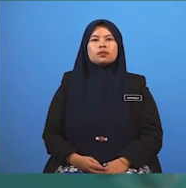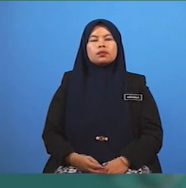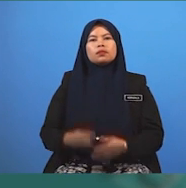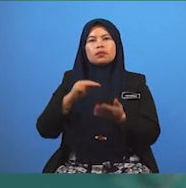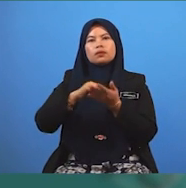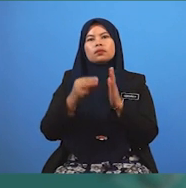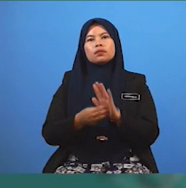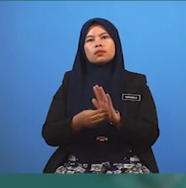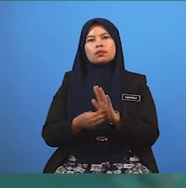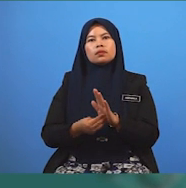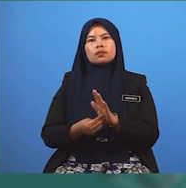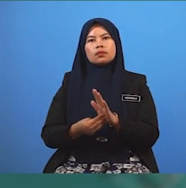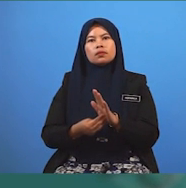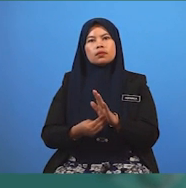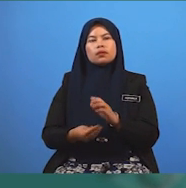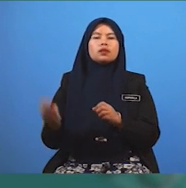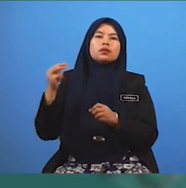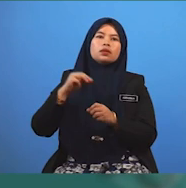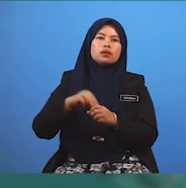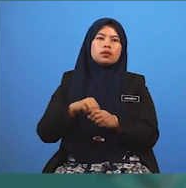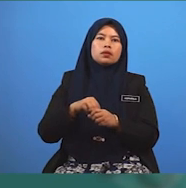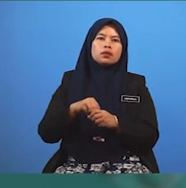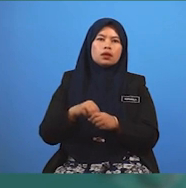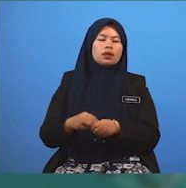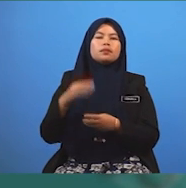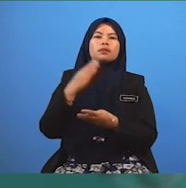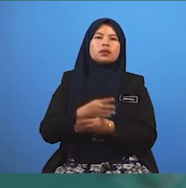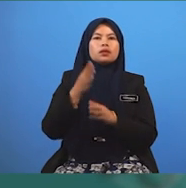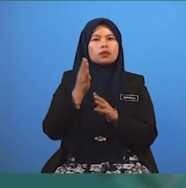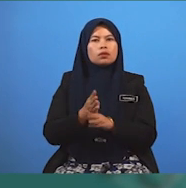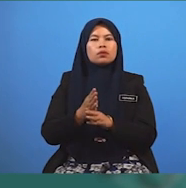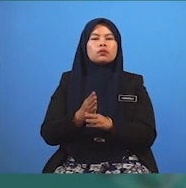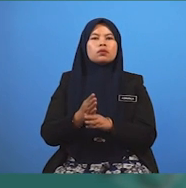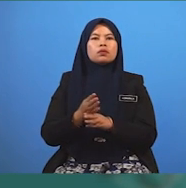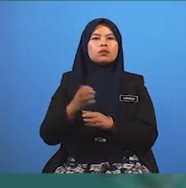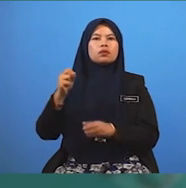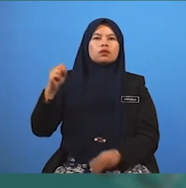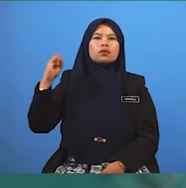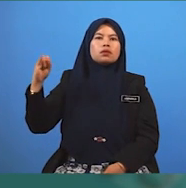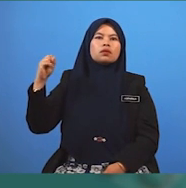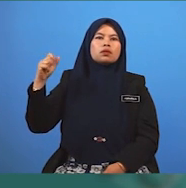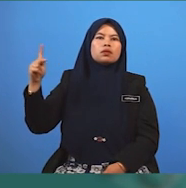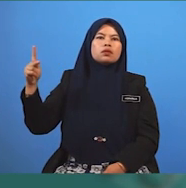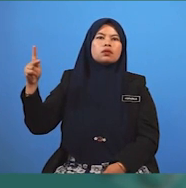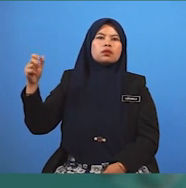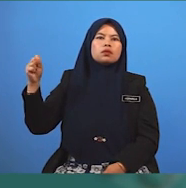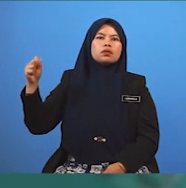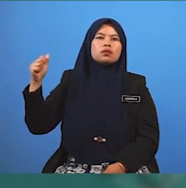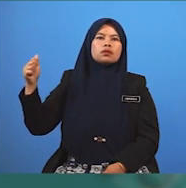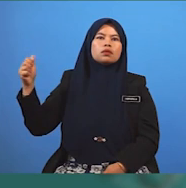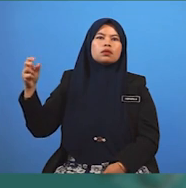Maksudnya, dalam yakni bentuk siksaan angin yang amat panas,